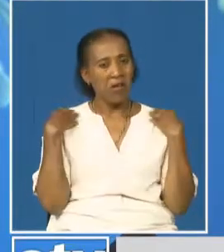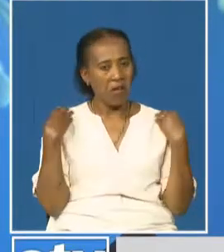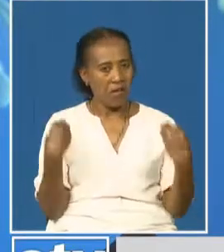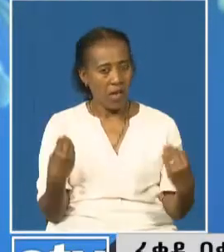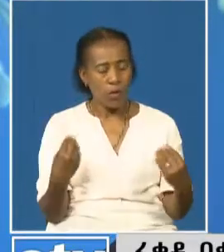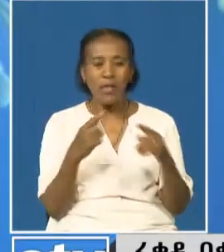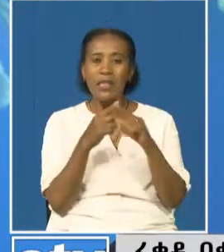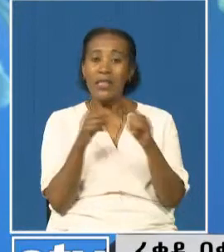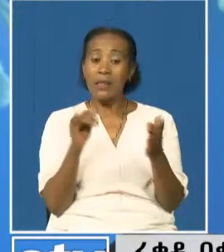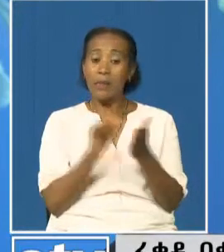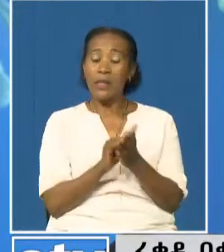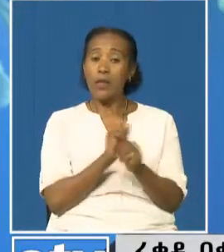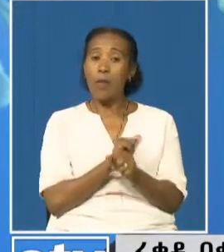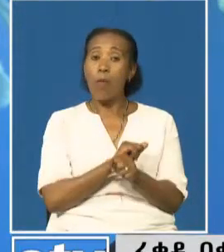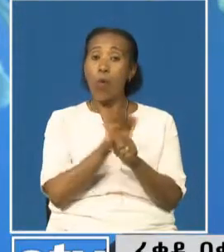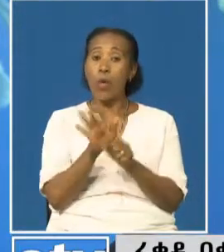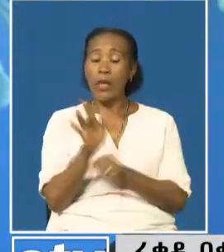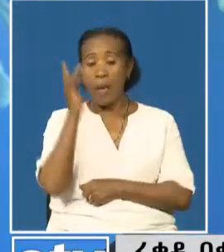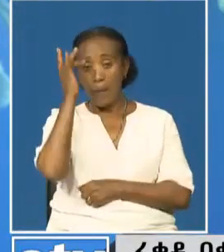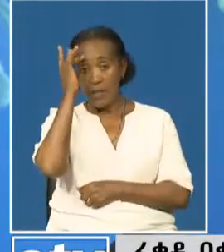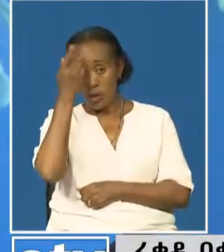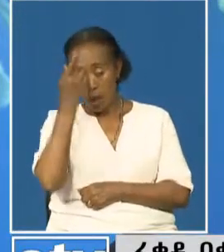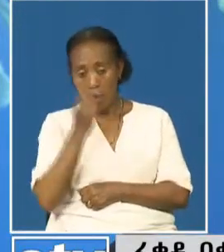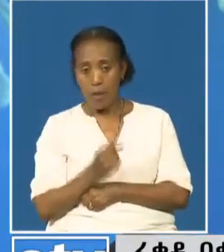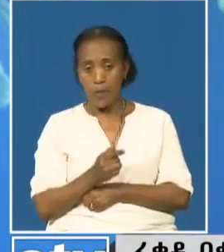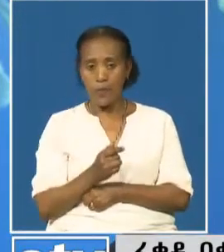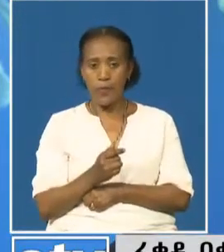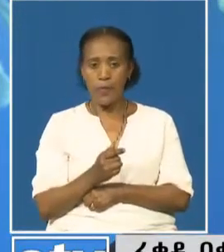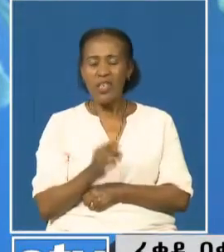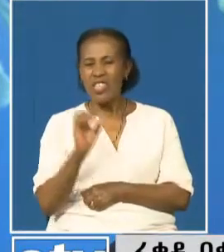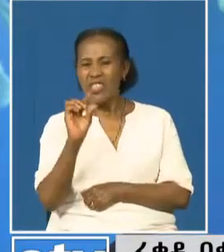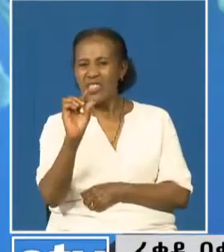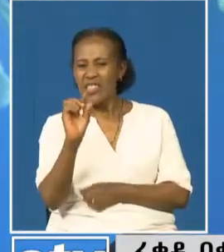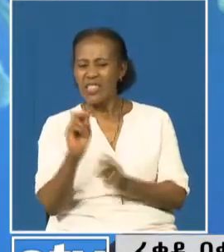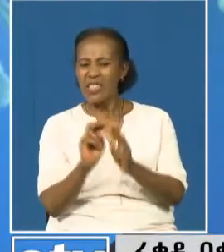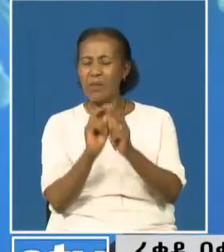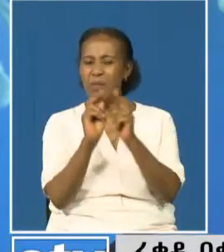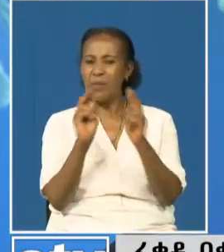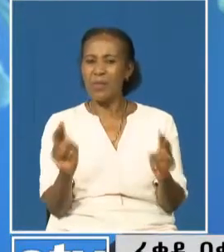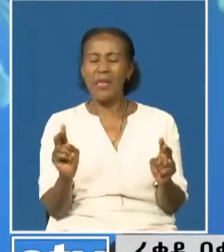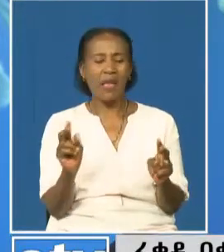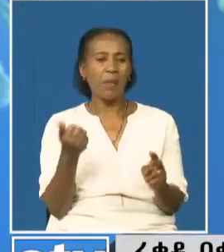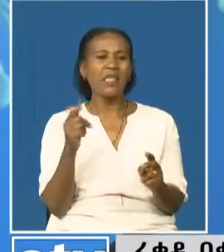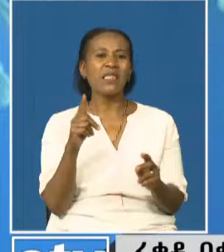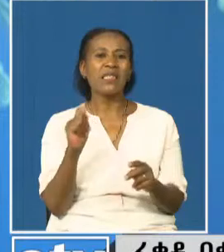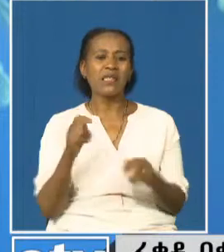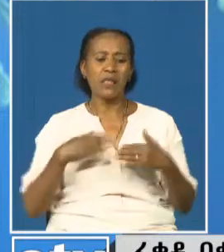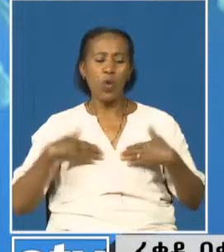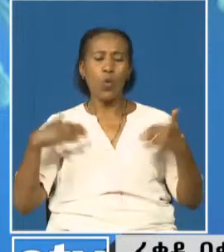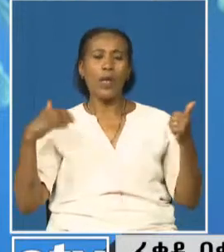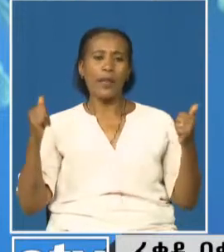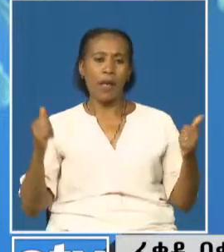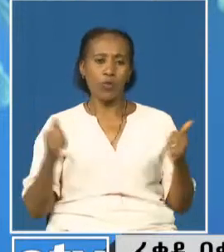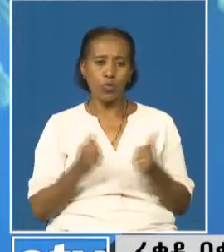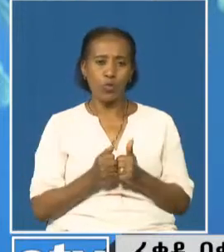ነው፣ ግን በዚህ በኮሮና በሽታ ትንሽ በጣም እንትን ወጣቱ